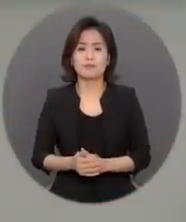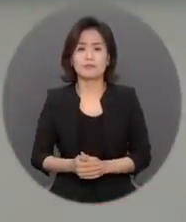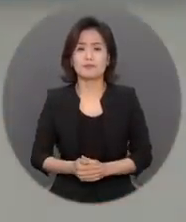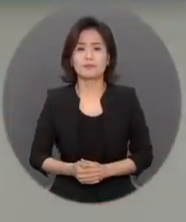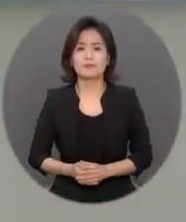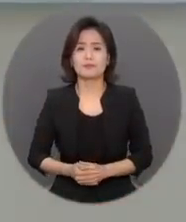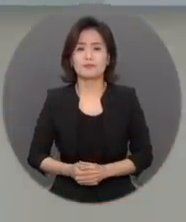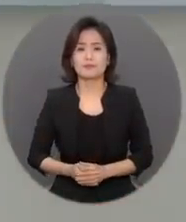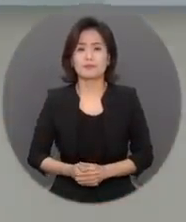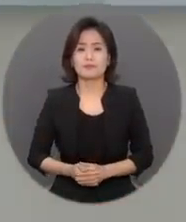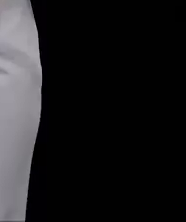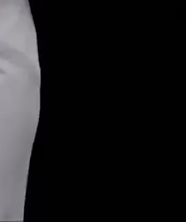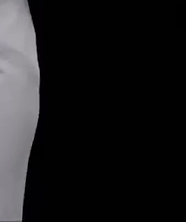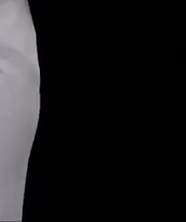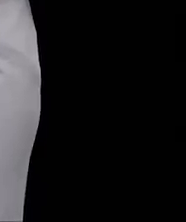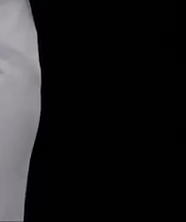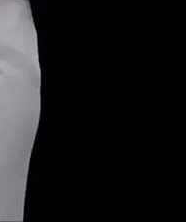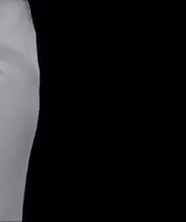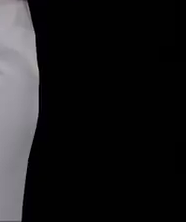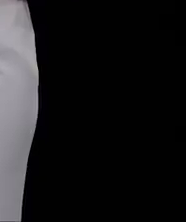MBC 뉴스 김진선입니다.